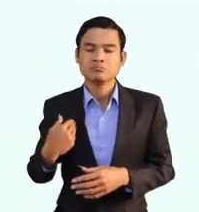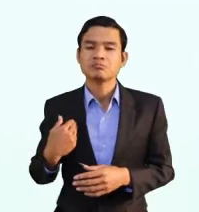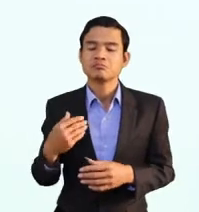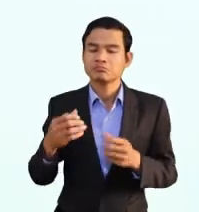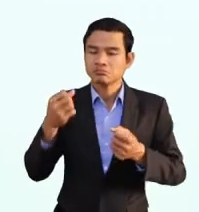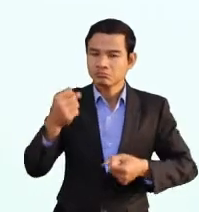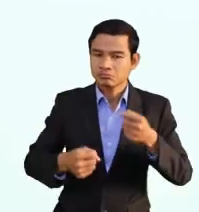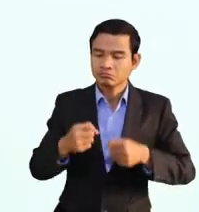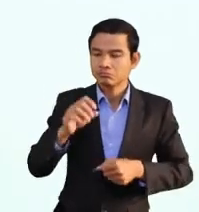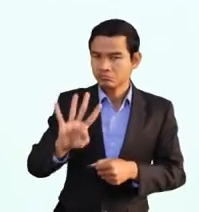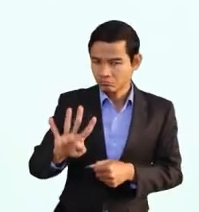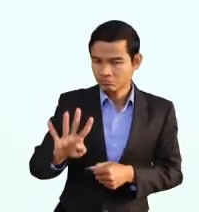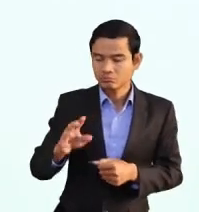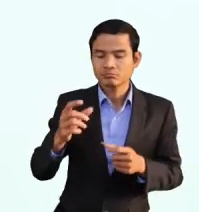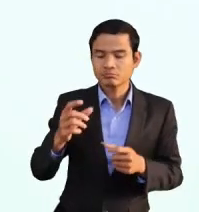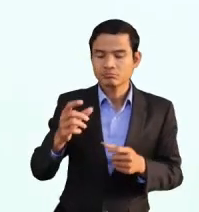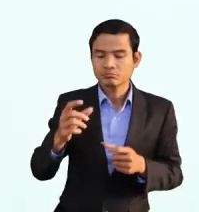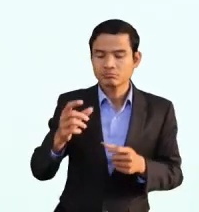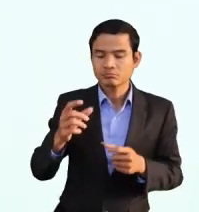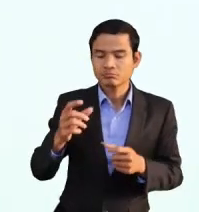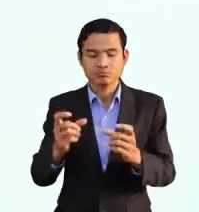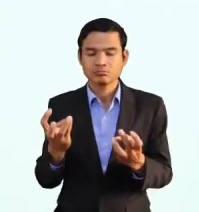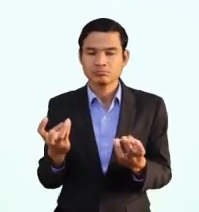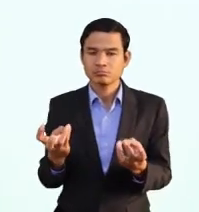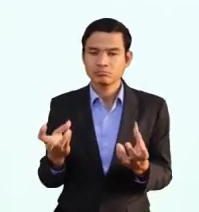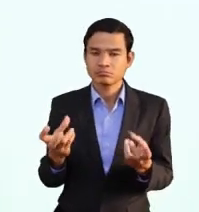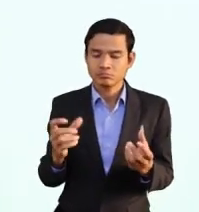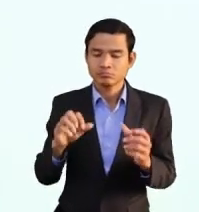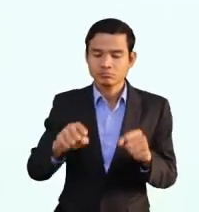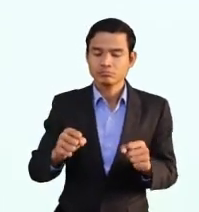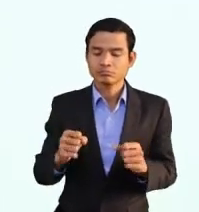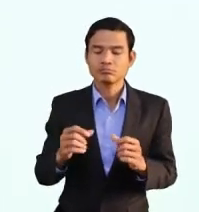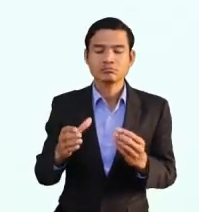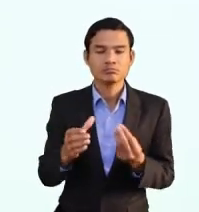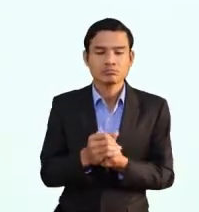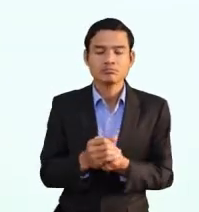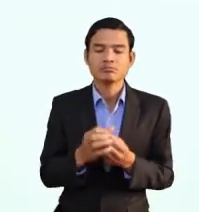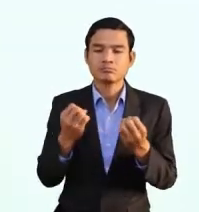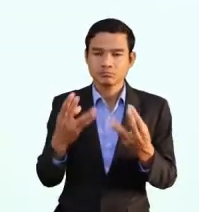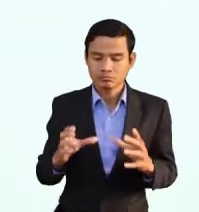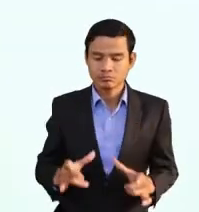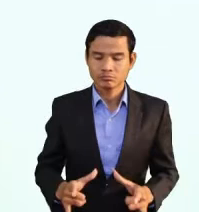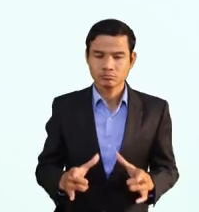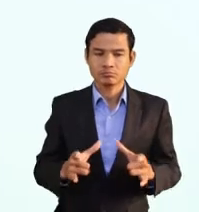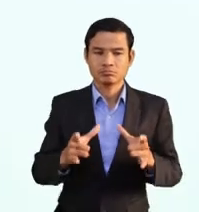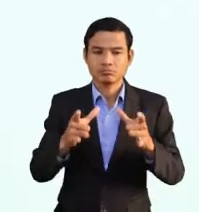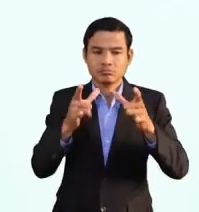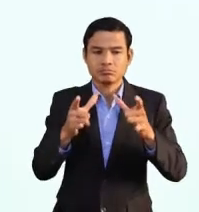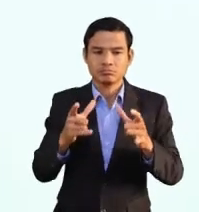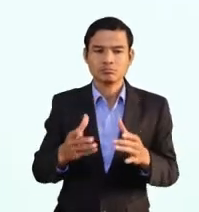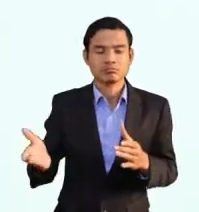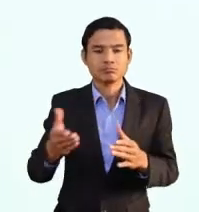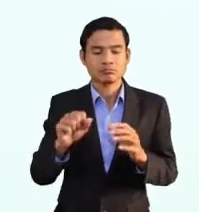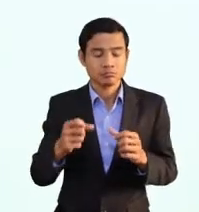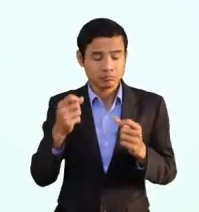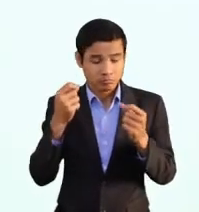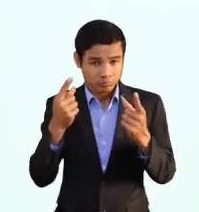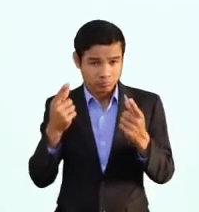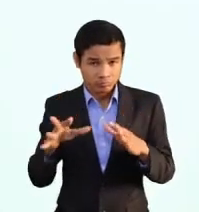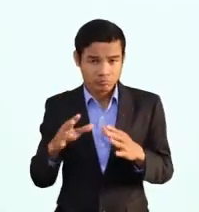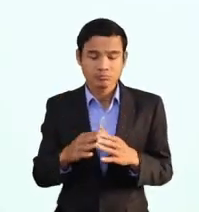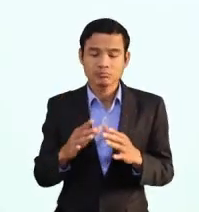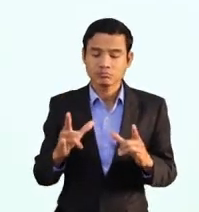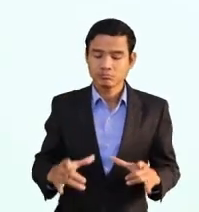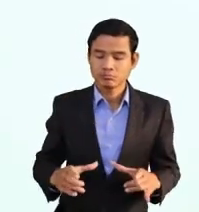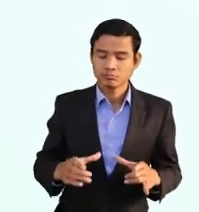rật dồn buôn đặt ống co ban chùm luôn phẩm màn bà cha anh chẳng còn vô và thiên hái à lấy giống mới được điệp